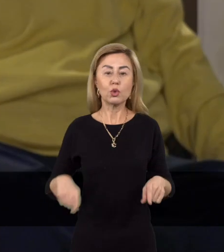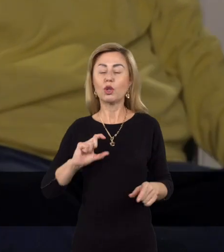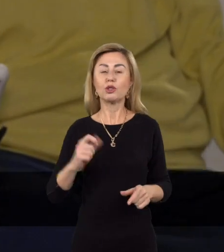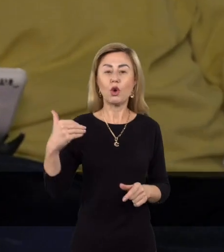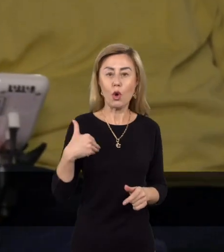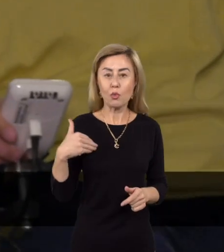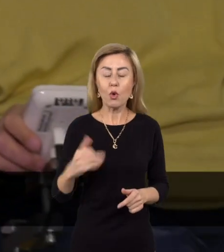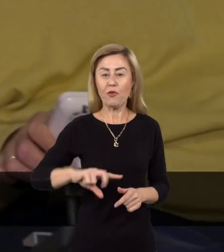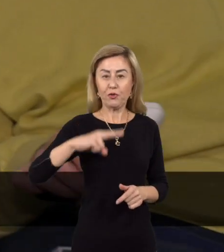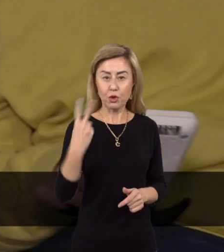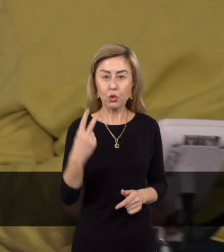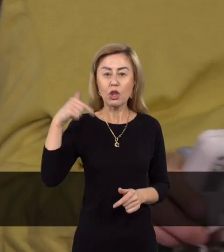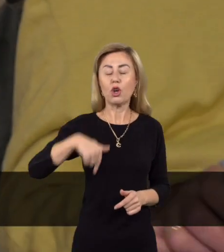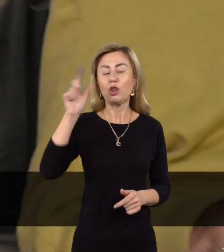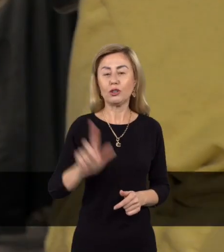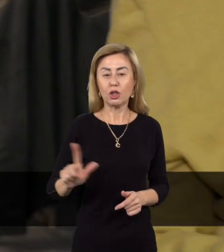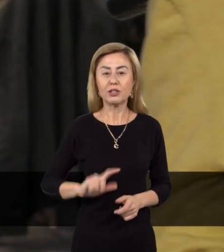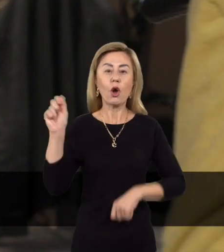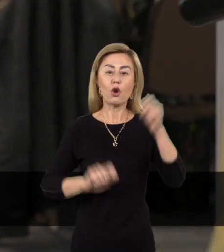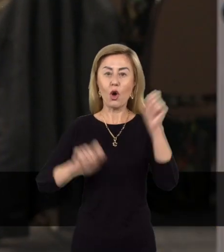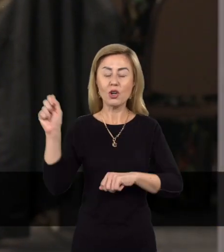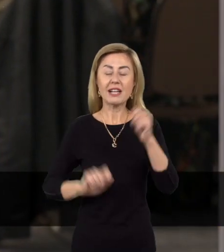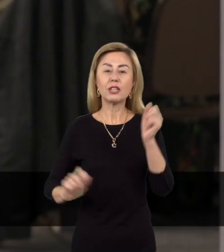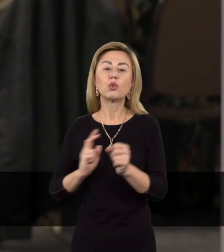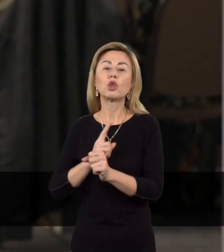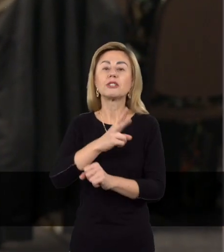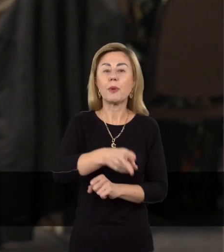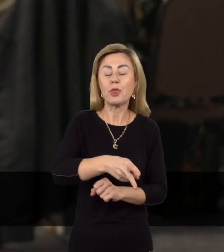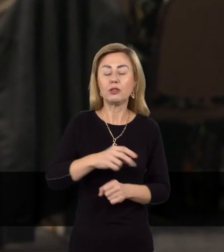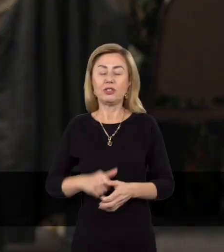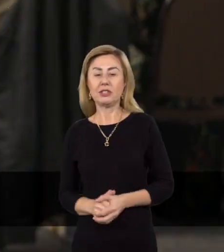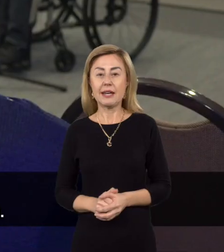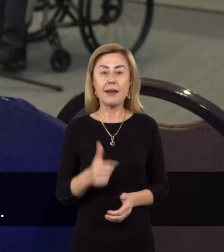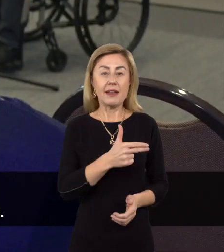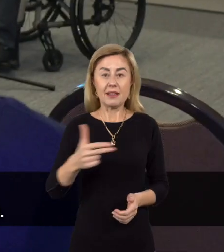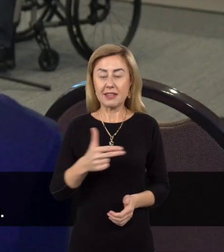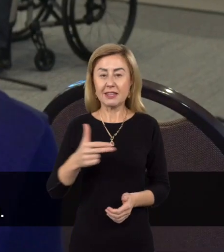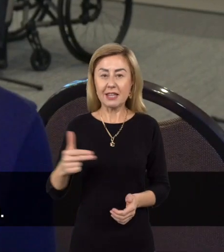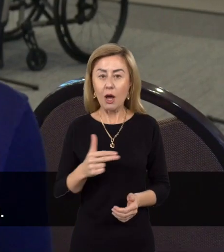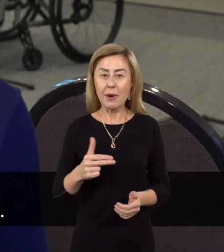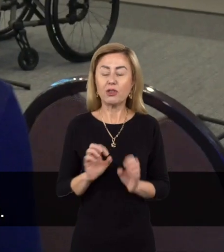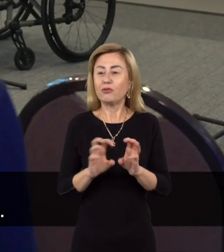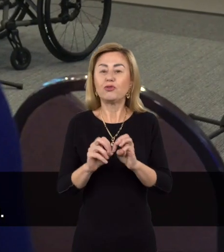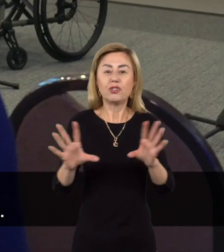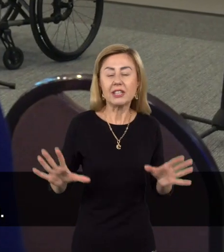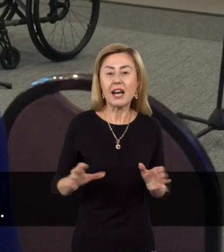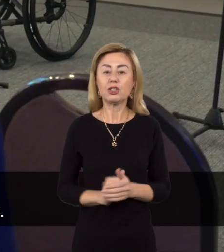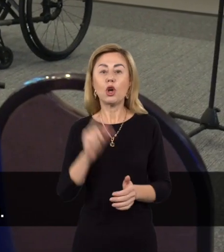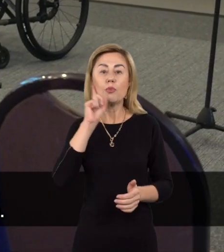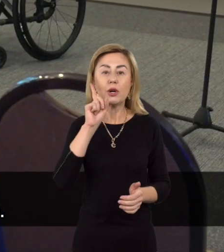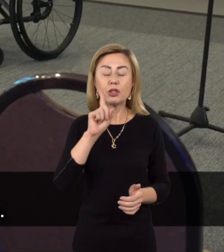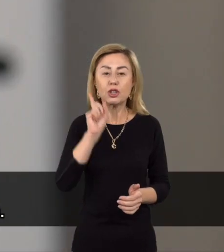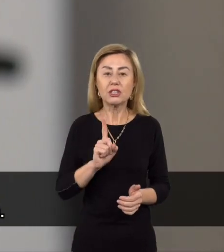co działo się w trakcie drugiego Dolnośląskiego Kongresu Dostępności. Tematykę spotkania przybliży nam